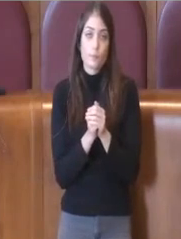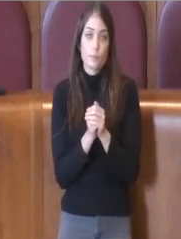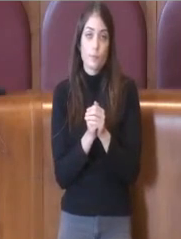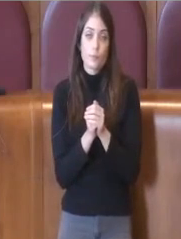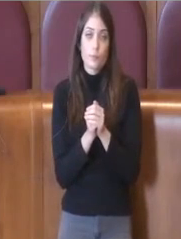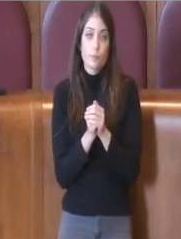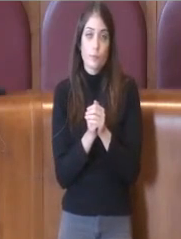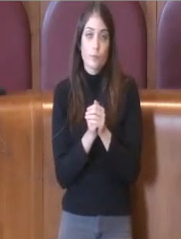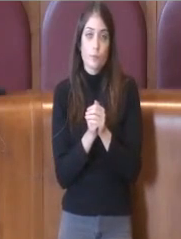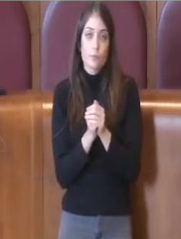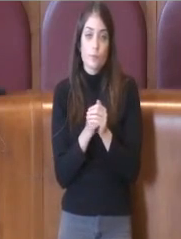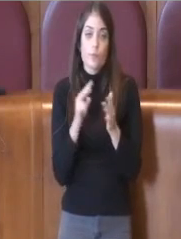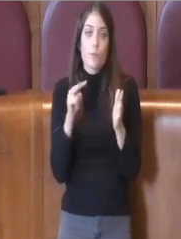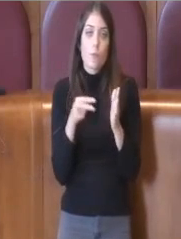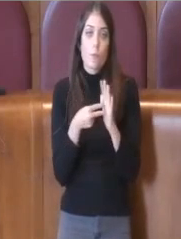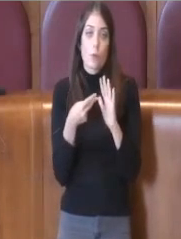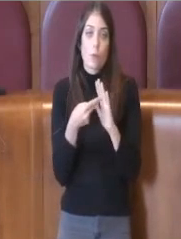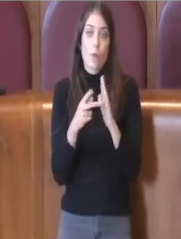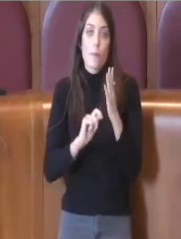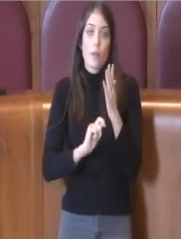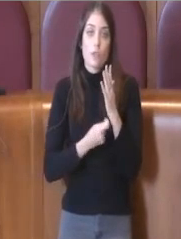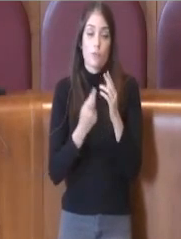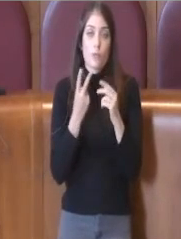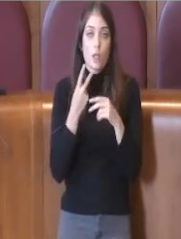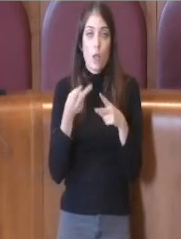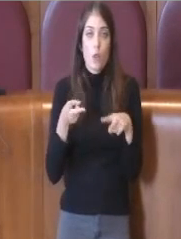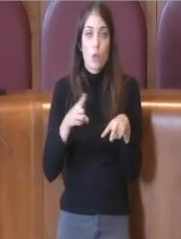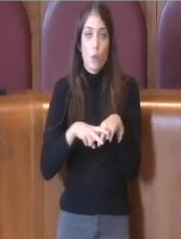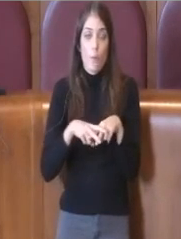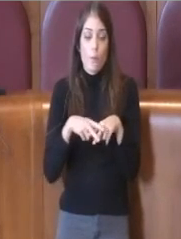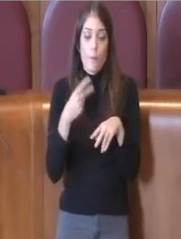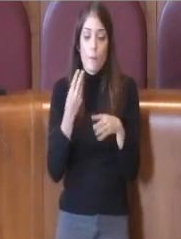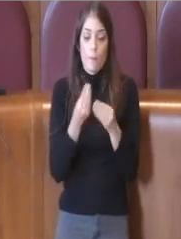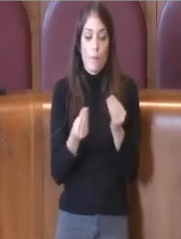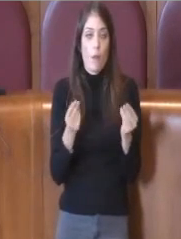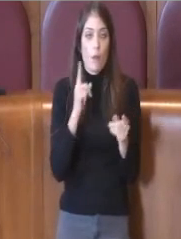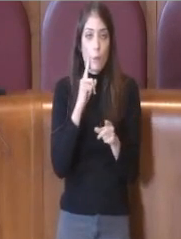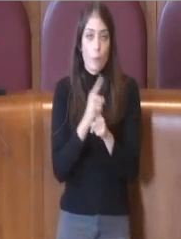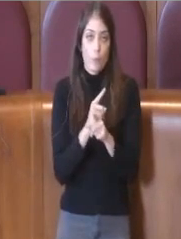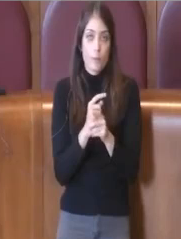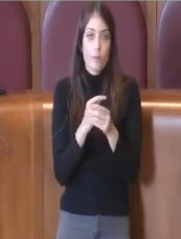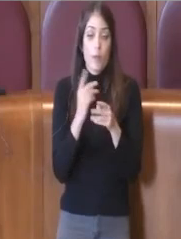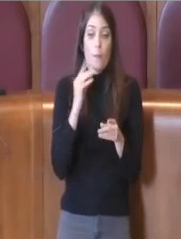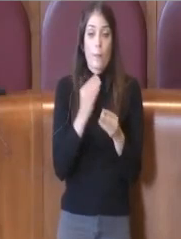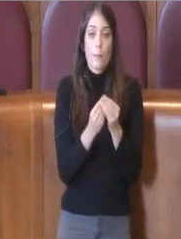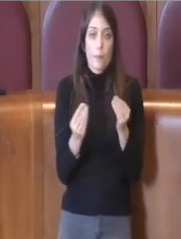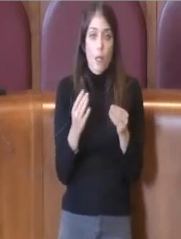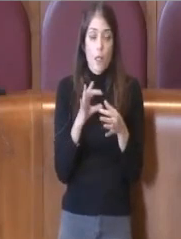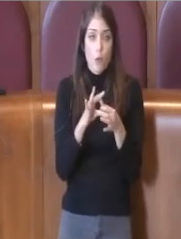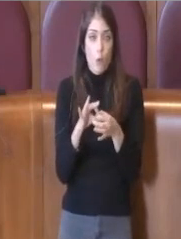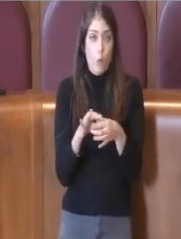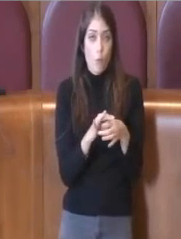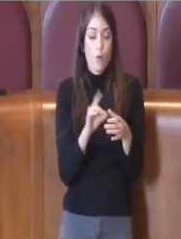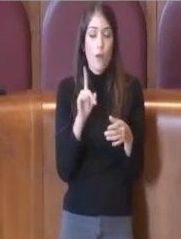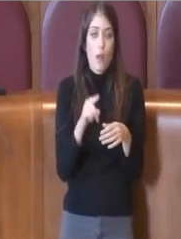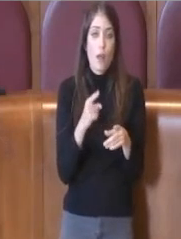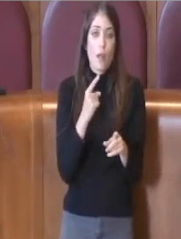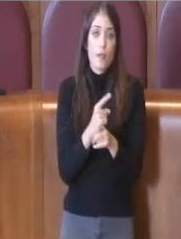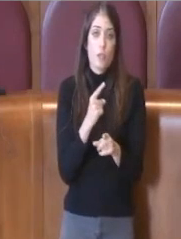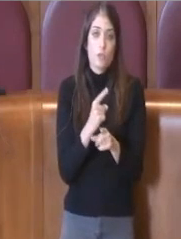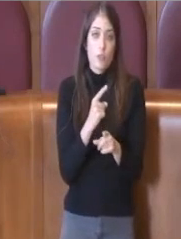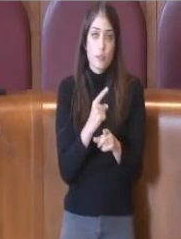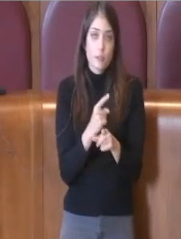il problema appunto, di una doppia disciplina per il medesimo bene. Questi beni comuni e la necessità poi